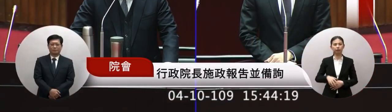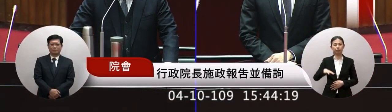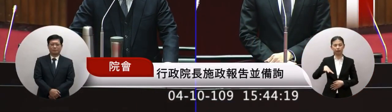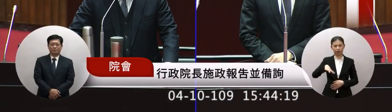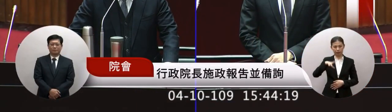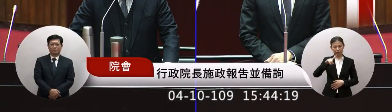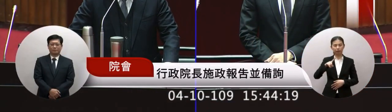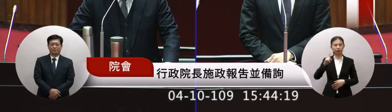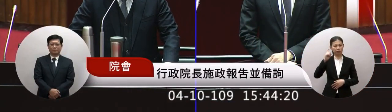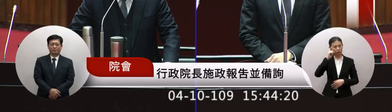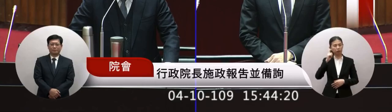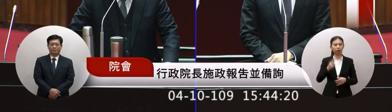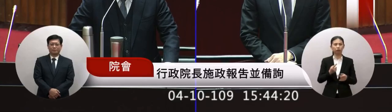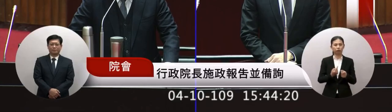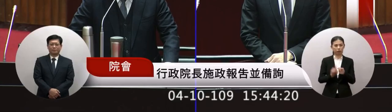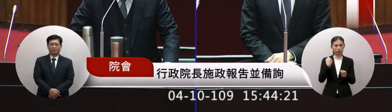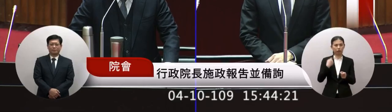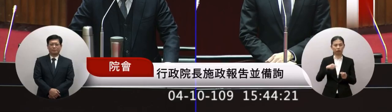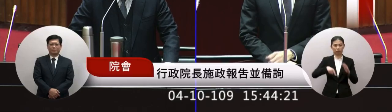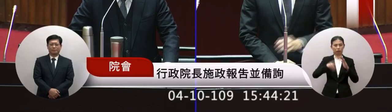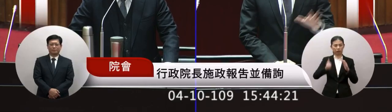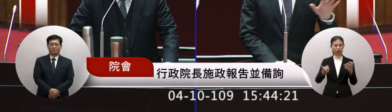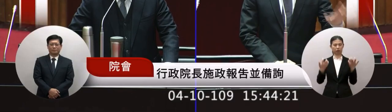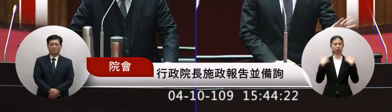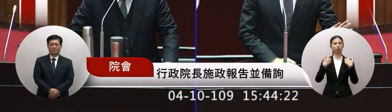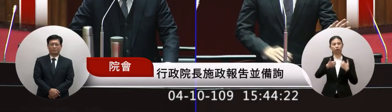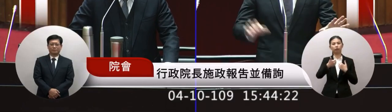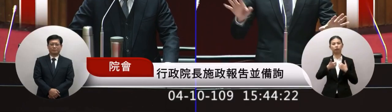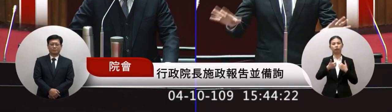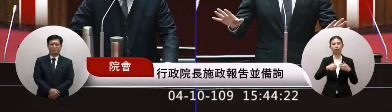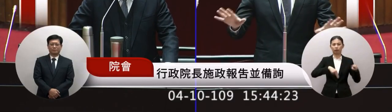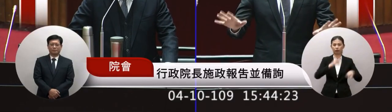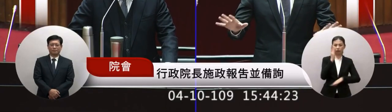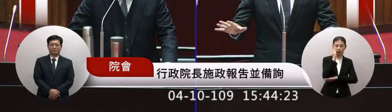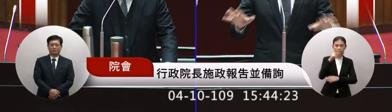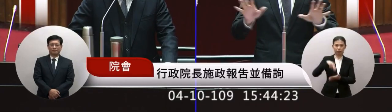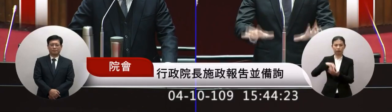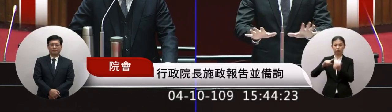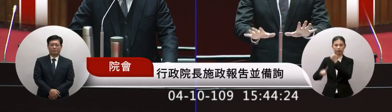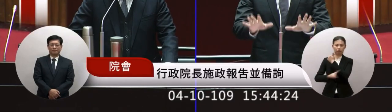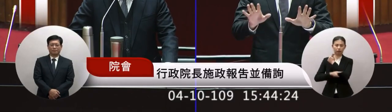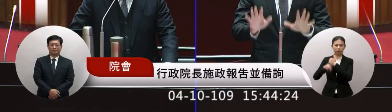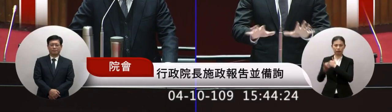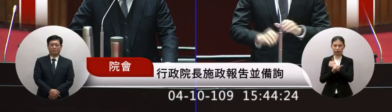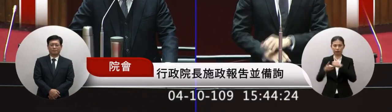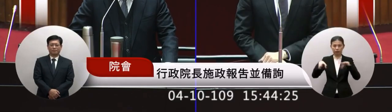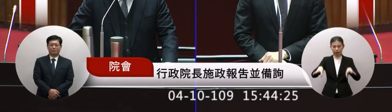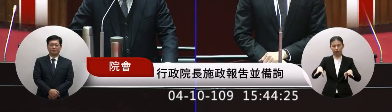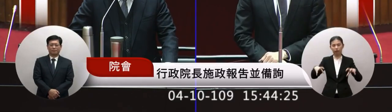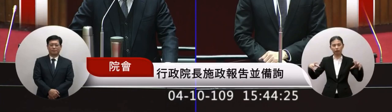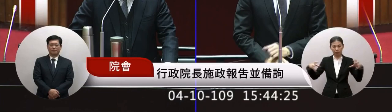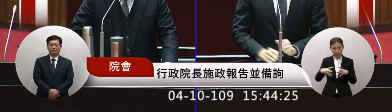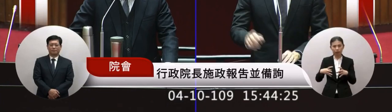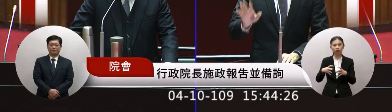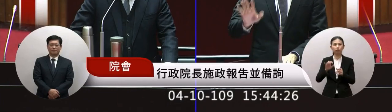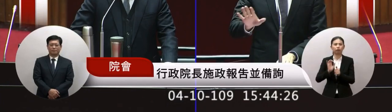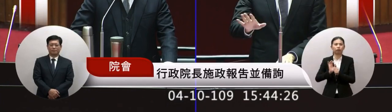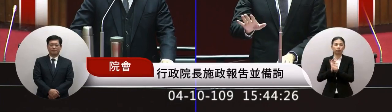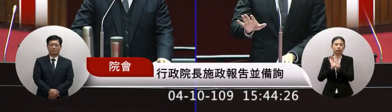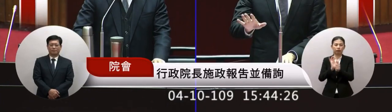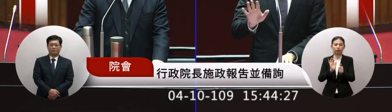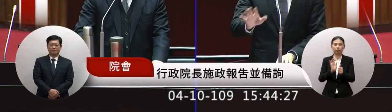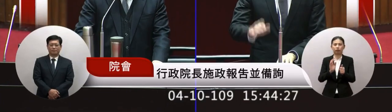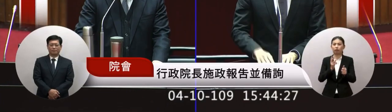去年吼，真正院长嘛就有担当的，哎，当讲咱行政甲立法部门，咱做伙推三块台湾，加做咱亚